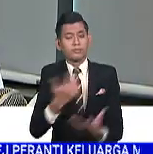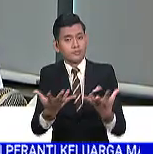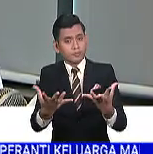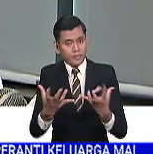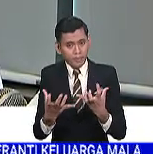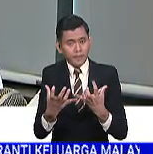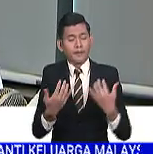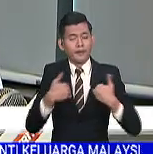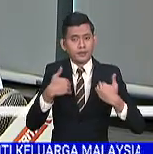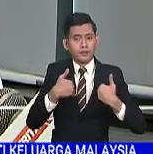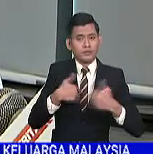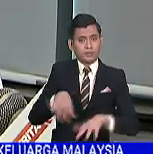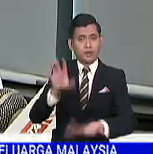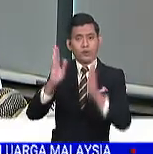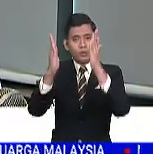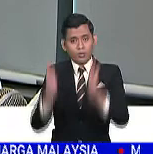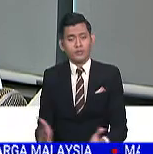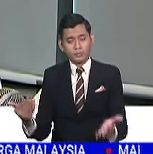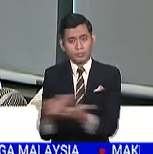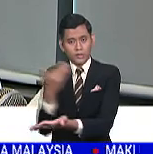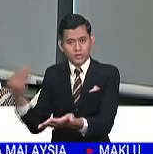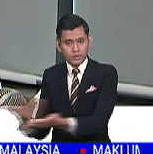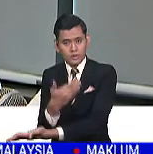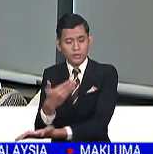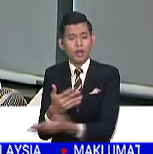Kita nak melahirkan generasi muda yang